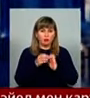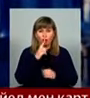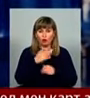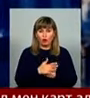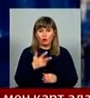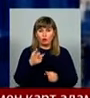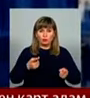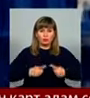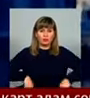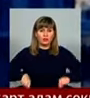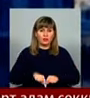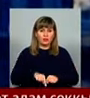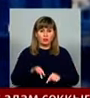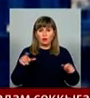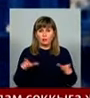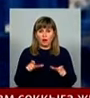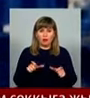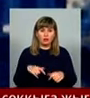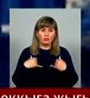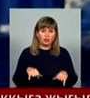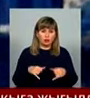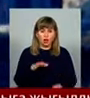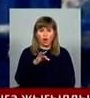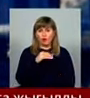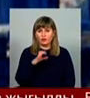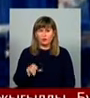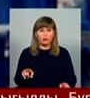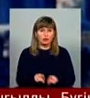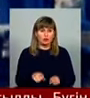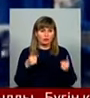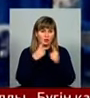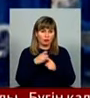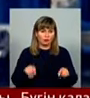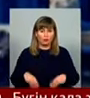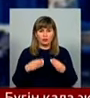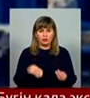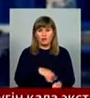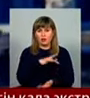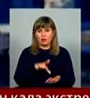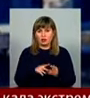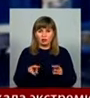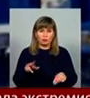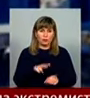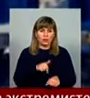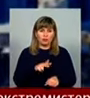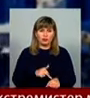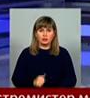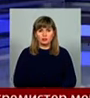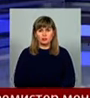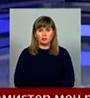300 предприятий, в том числе магазины, общепиты и офисы. Такую информацию предоставили в городском департаменте полиции.